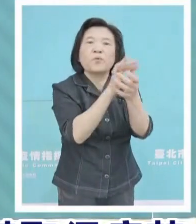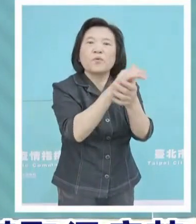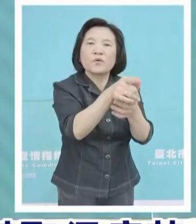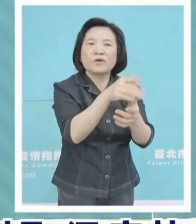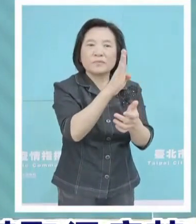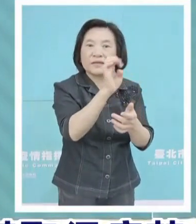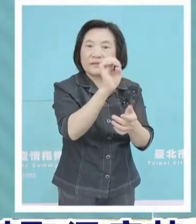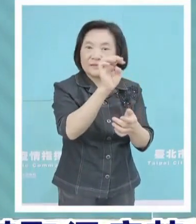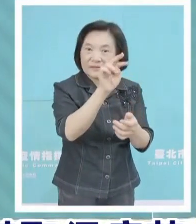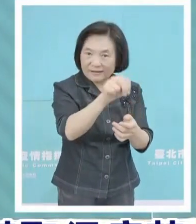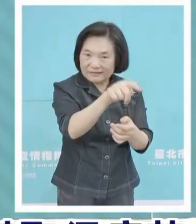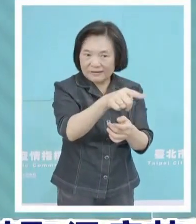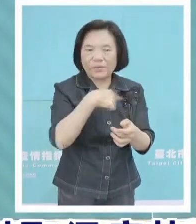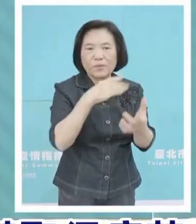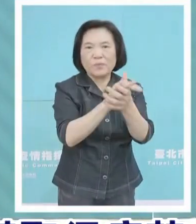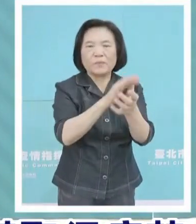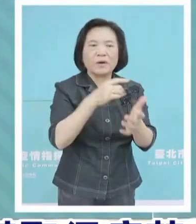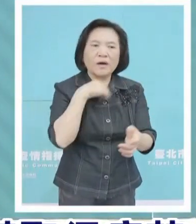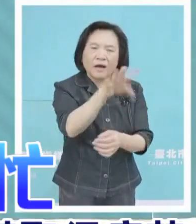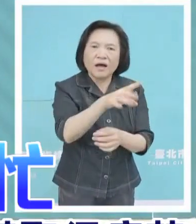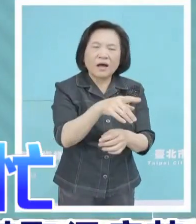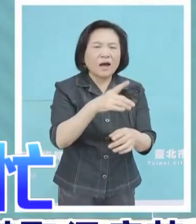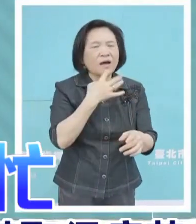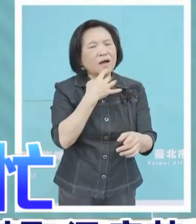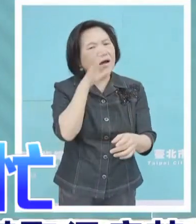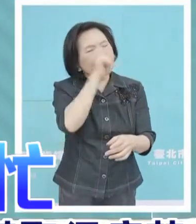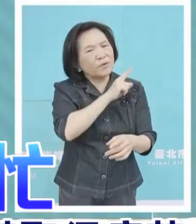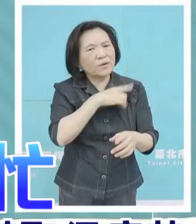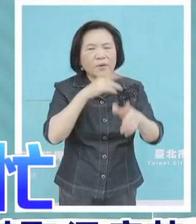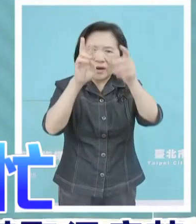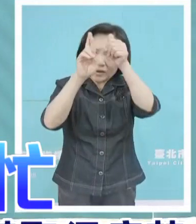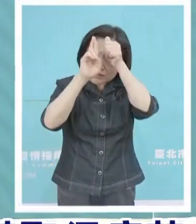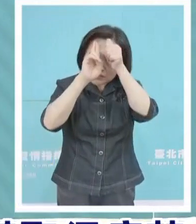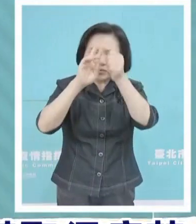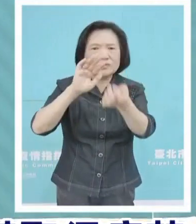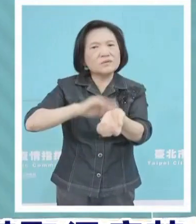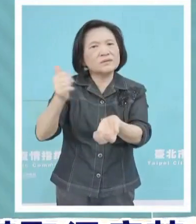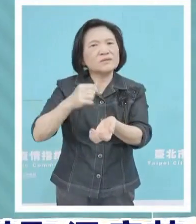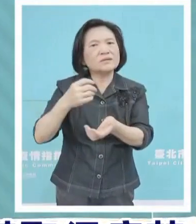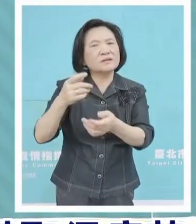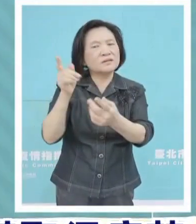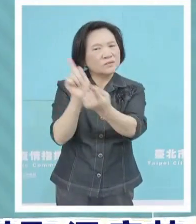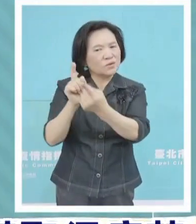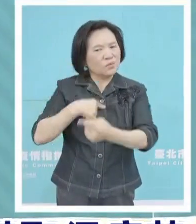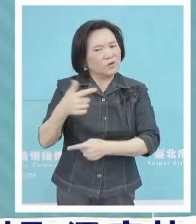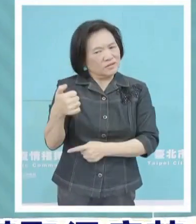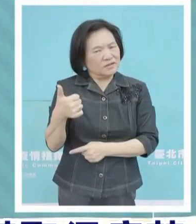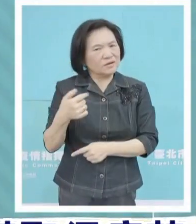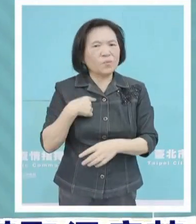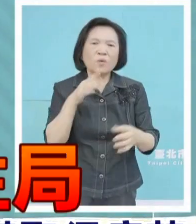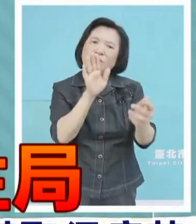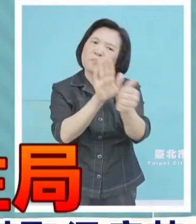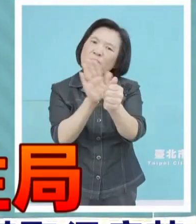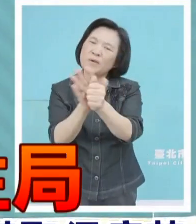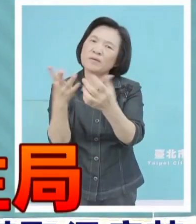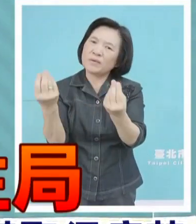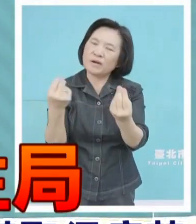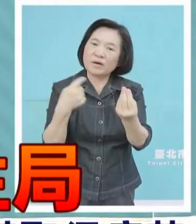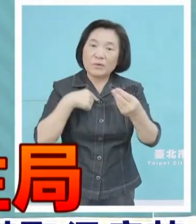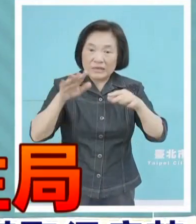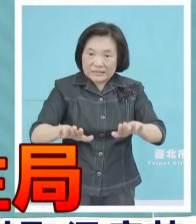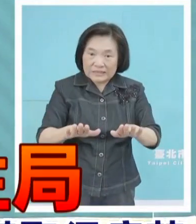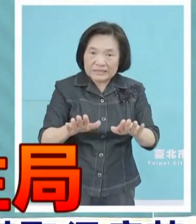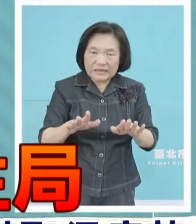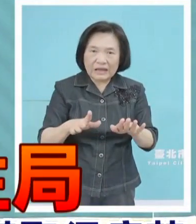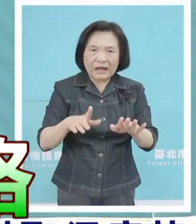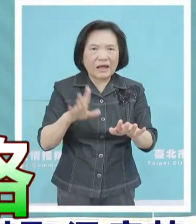明白许P为什么要谢谢我，因为我根本没有帮忙，我也知道现阶段是不可能的，压根也没有告诉